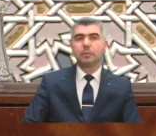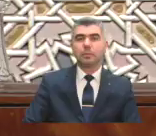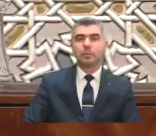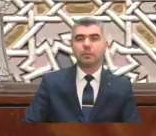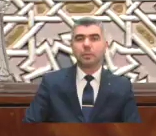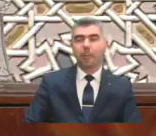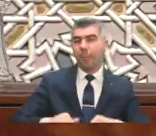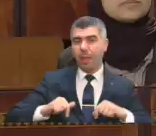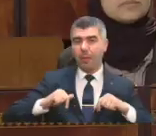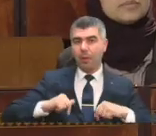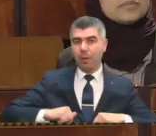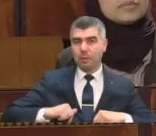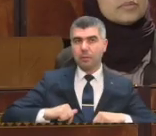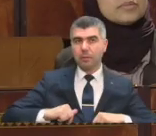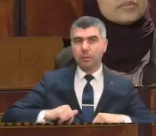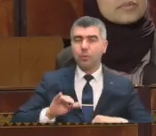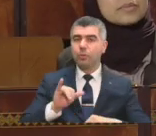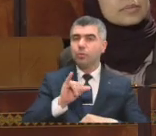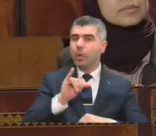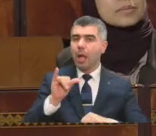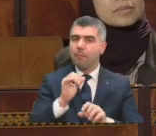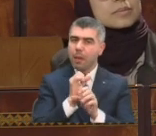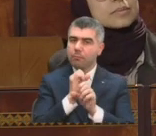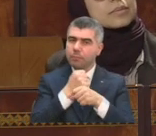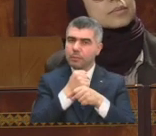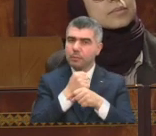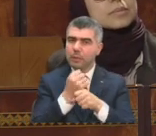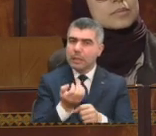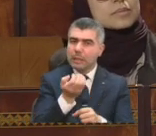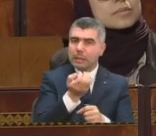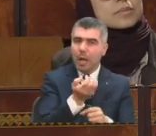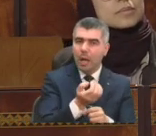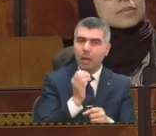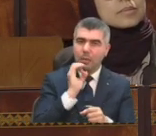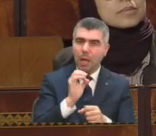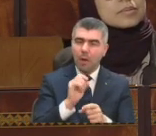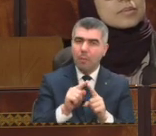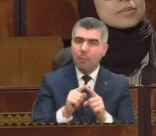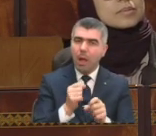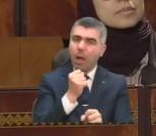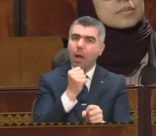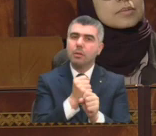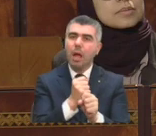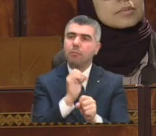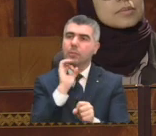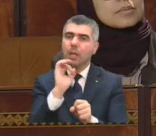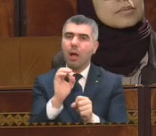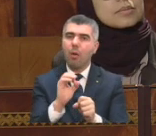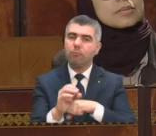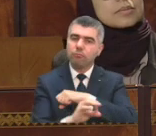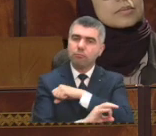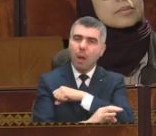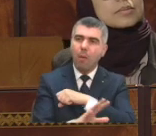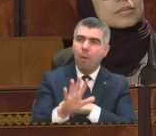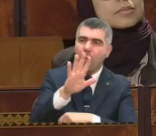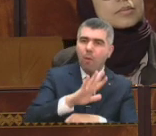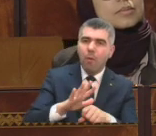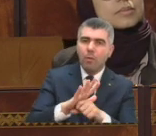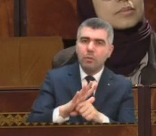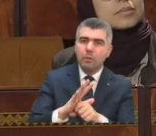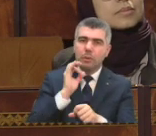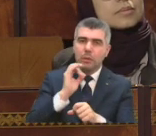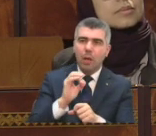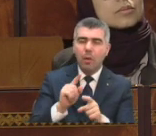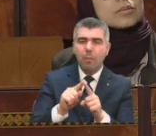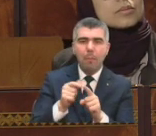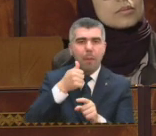السيدة الوزيرة، ما يمكنش لنا نسكتوا على ظاهرة التسول وتحوله لمهنة لدى البعض يستجدي من خلالها العواطف بمختلف الأساليب